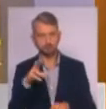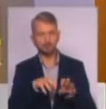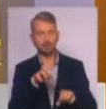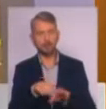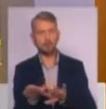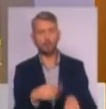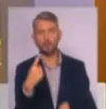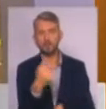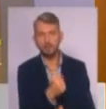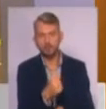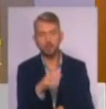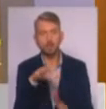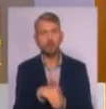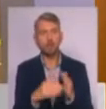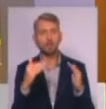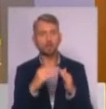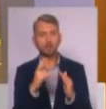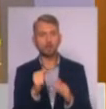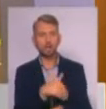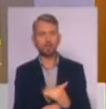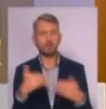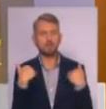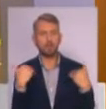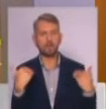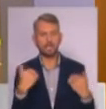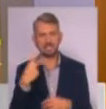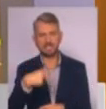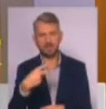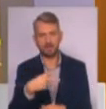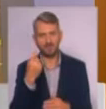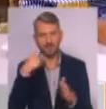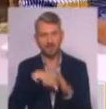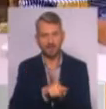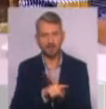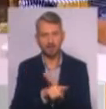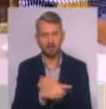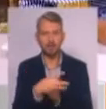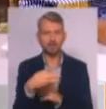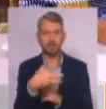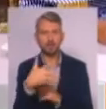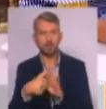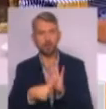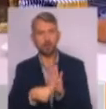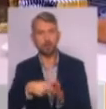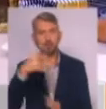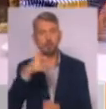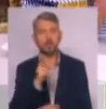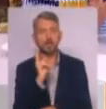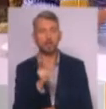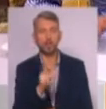десь тиждень, і в будинку на Богатирській 20, всередині 4-5-6 поверх, хтось